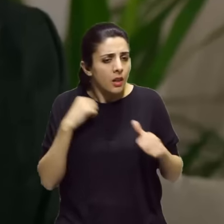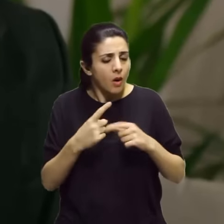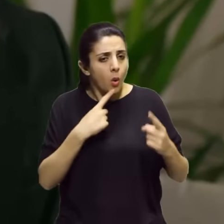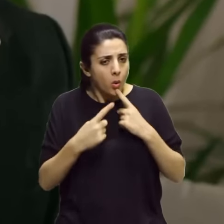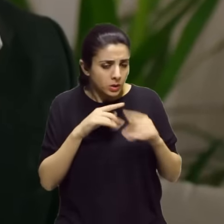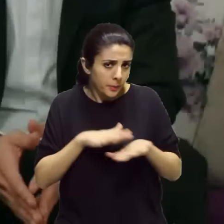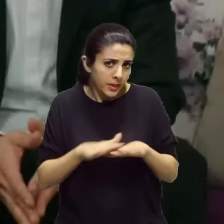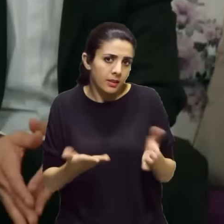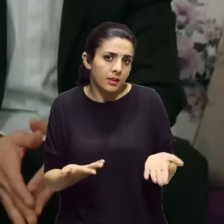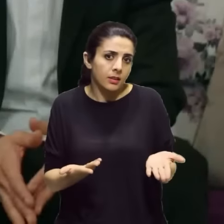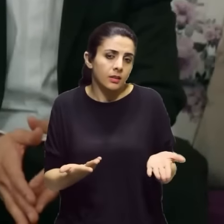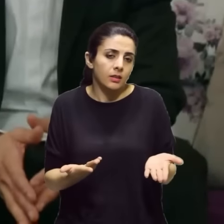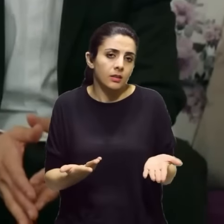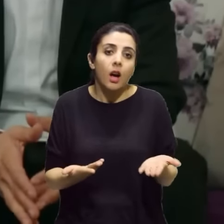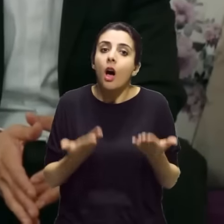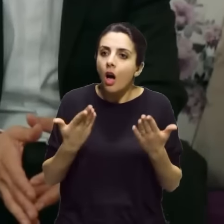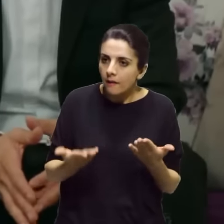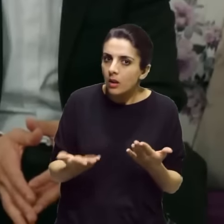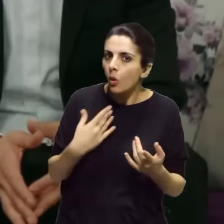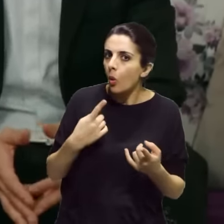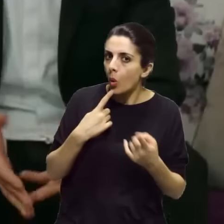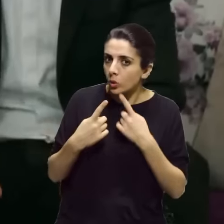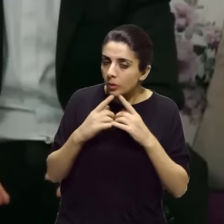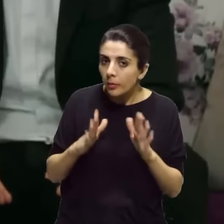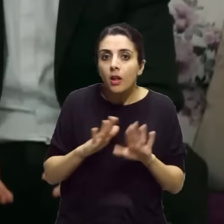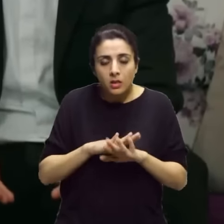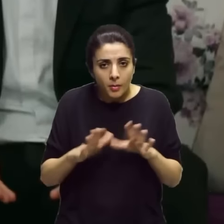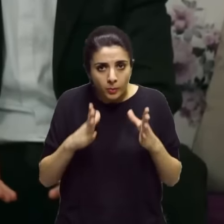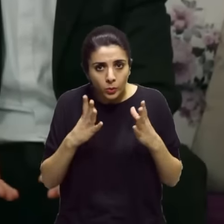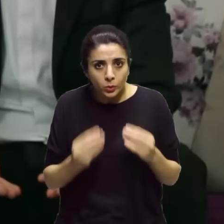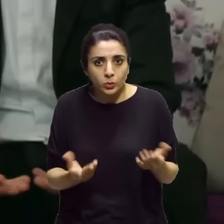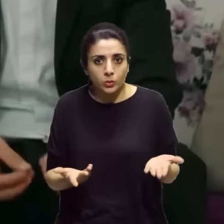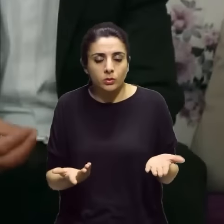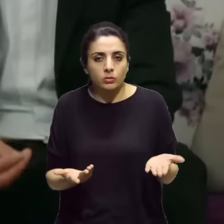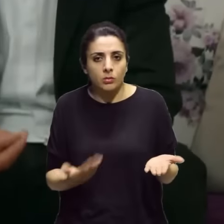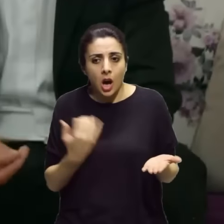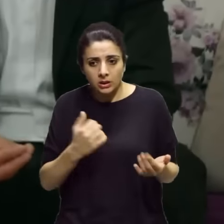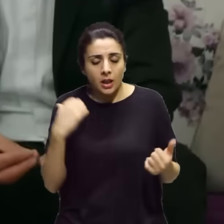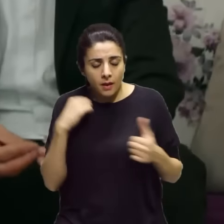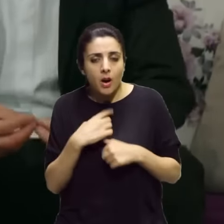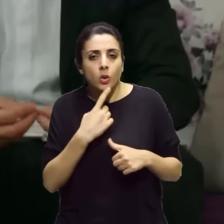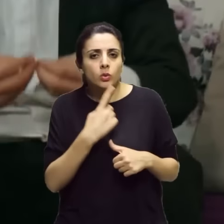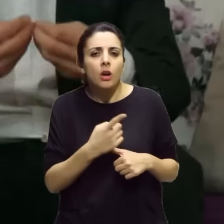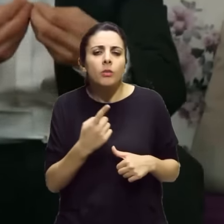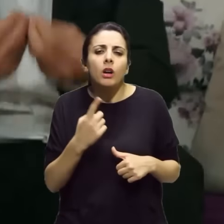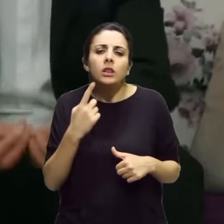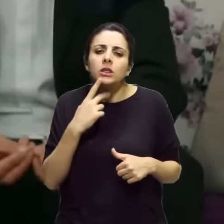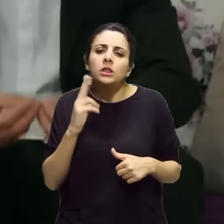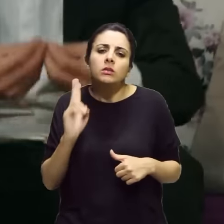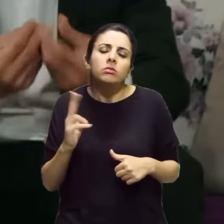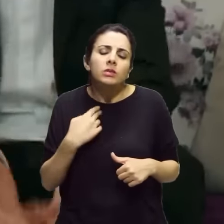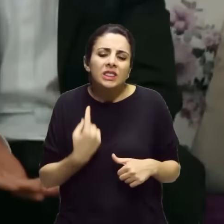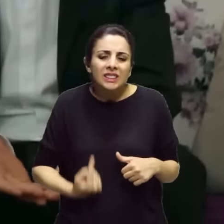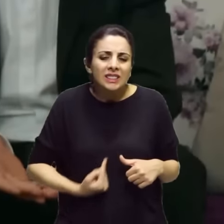konuştuk seninle? Evet konuştuk ama. E tamam. Sana kaç kere söyledim. Yani benim onun olan